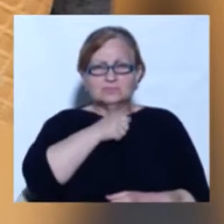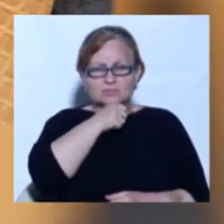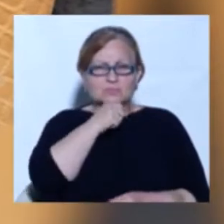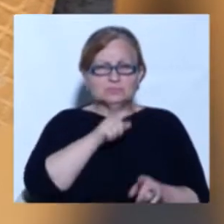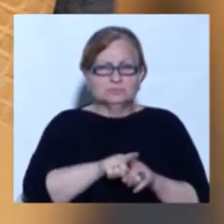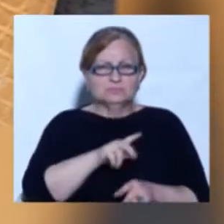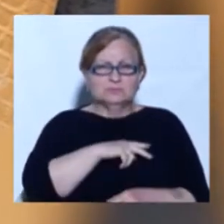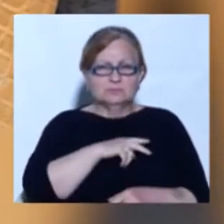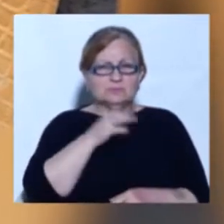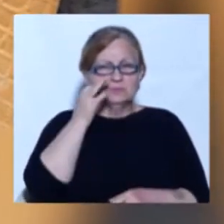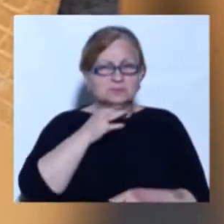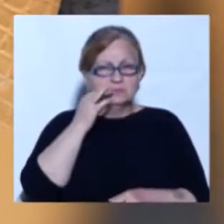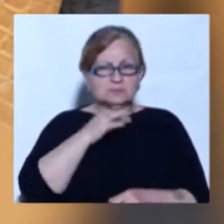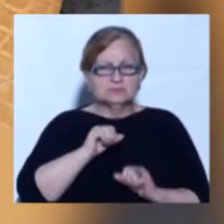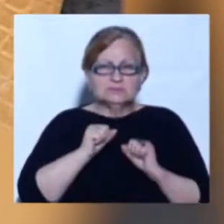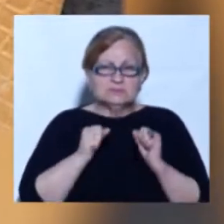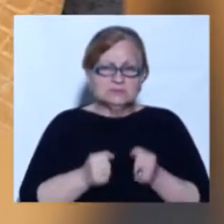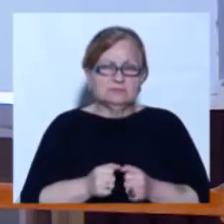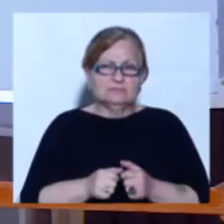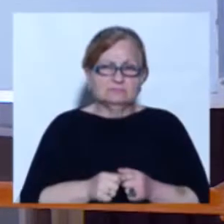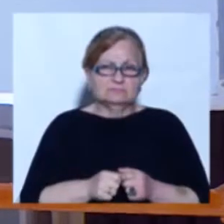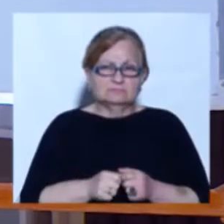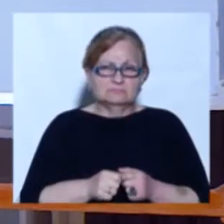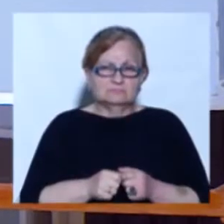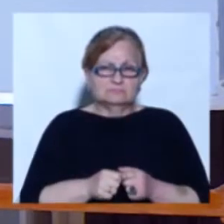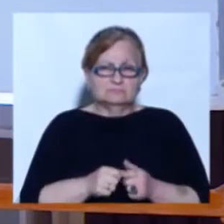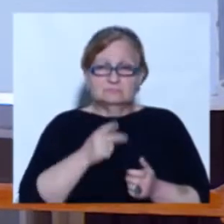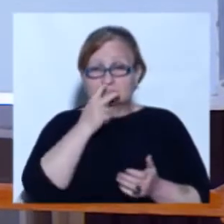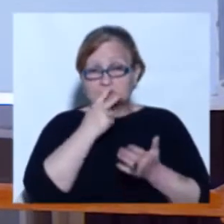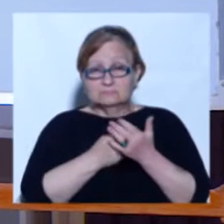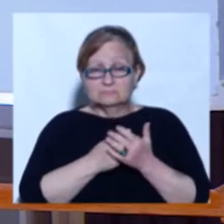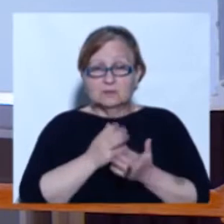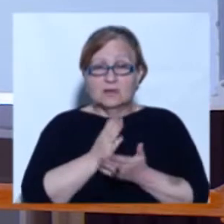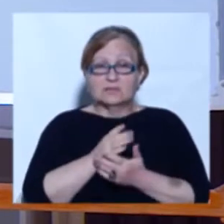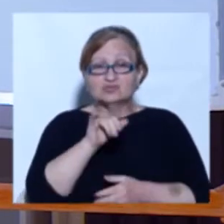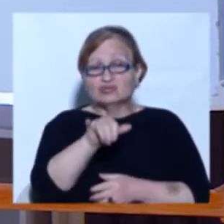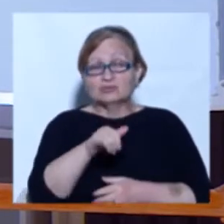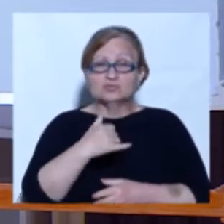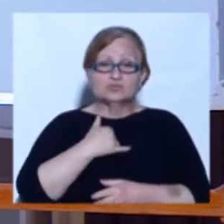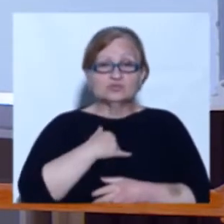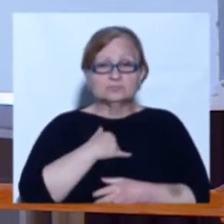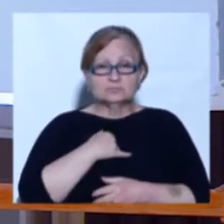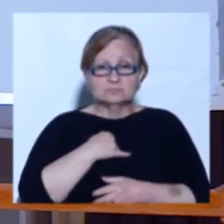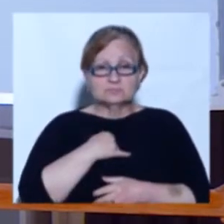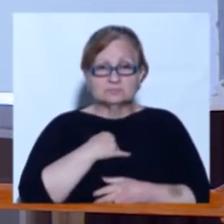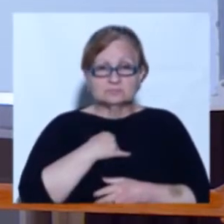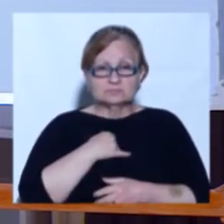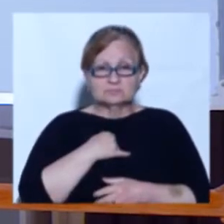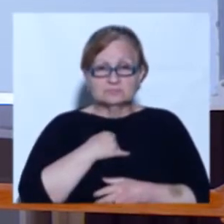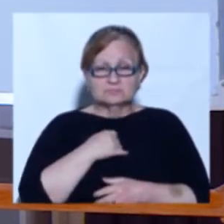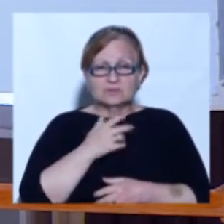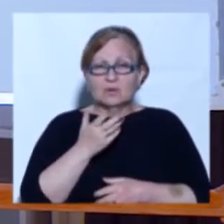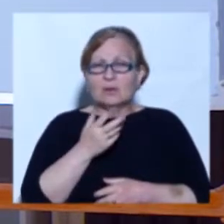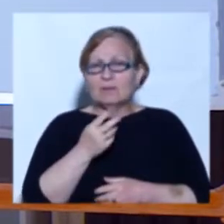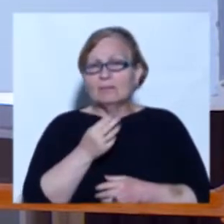ხო? ტკბილეულია, ცივ-ცივი. ნახე აბა შენთან არის თუ ჩემთან ნაყინი? ხედავ? ხომ არ მიკარნახებ?